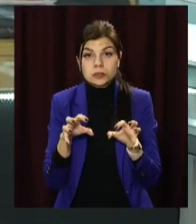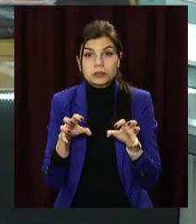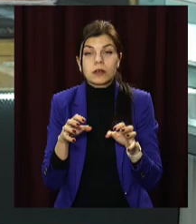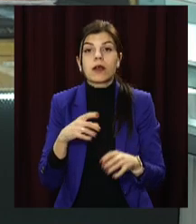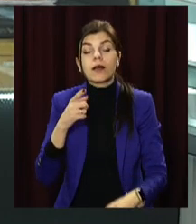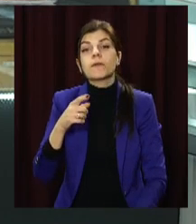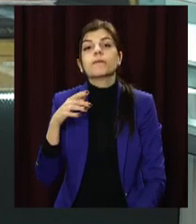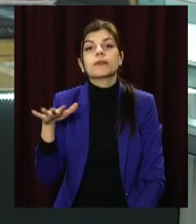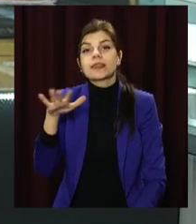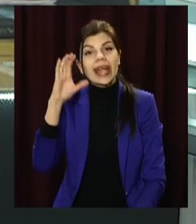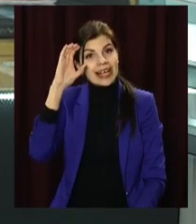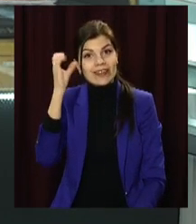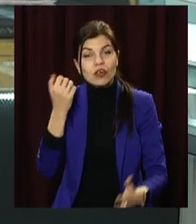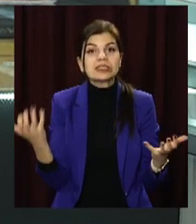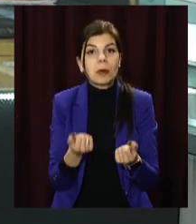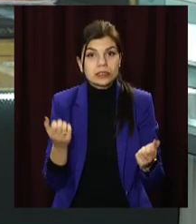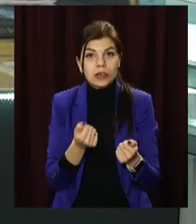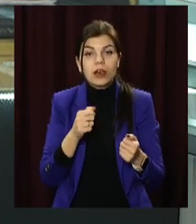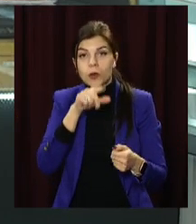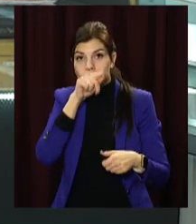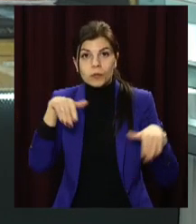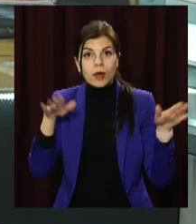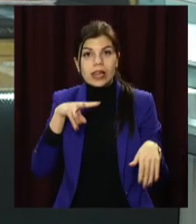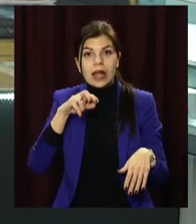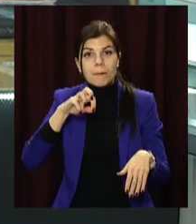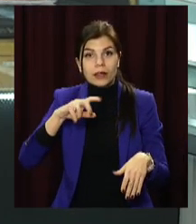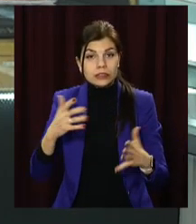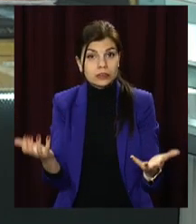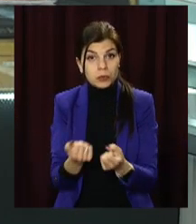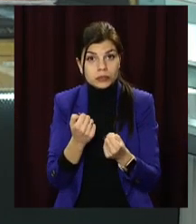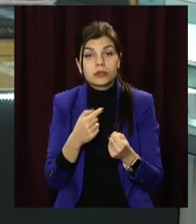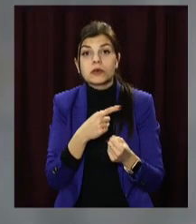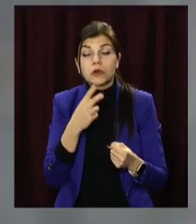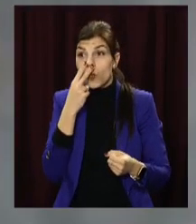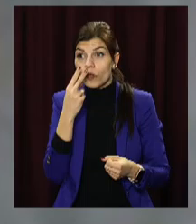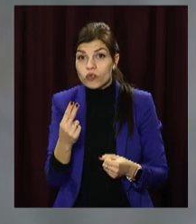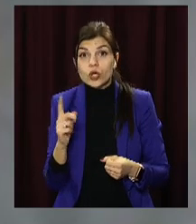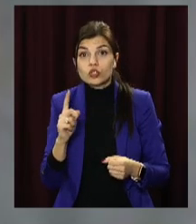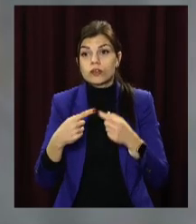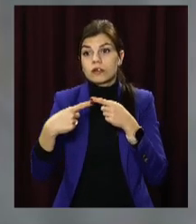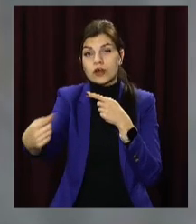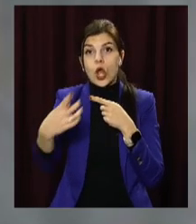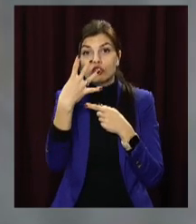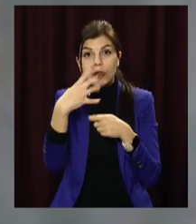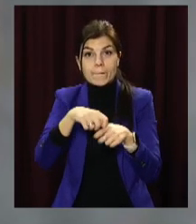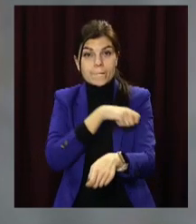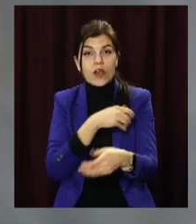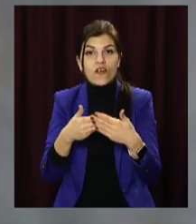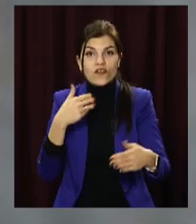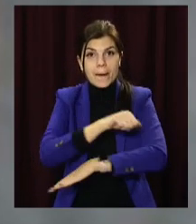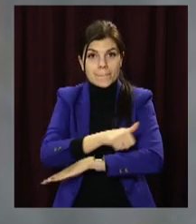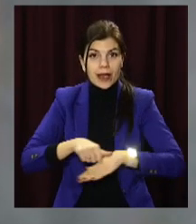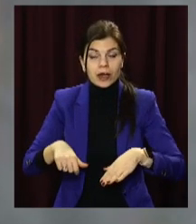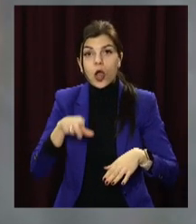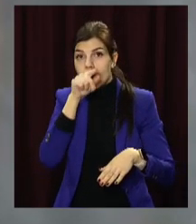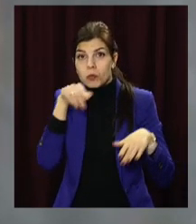поблизу річки Саксагань, ДСНСники врятували лебедя. Прибувши за викликом, рятувальники побачили, що на відстані 4 метрів від берега